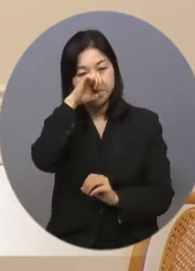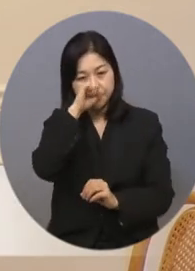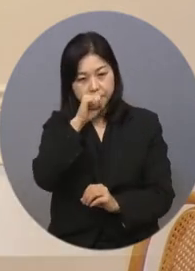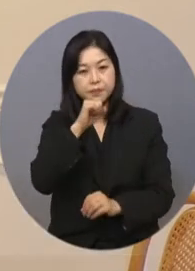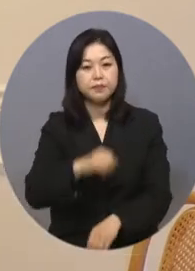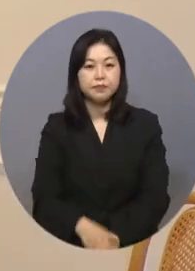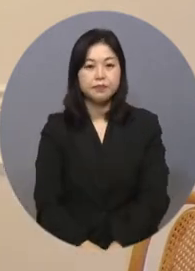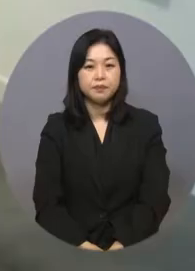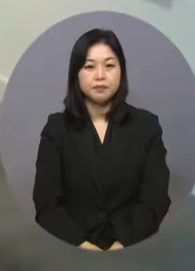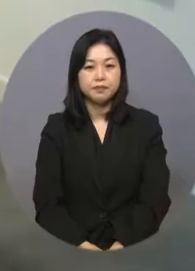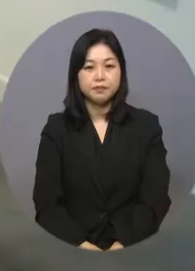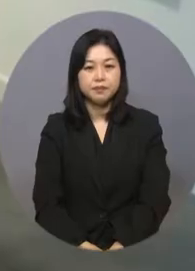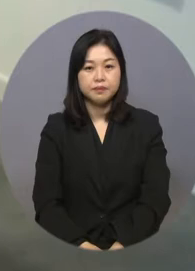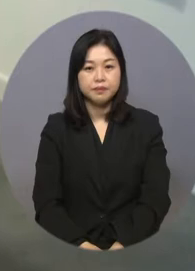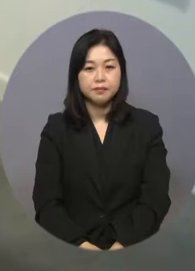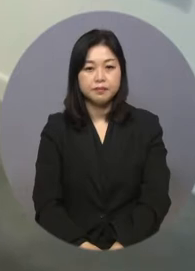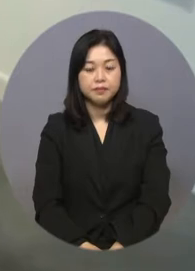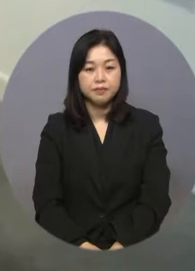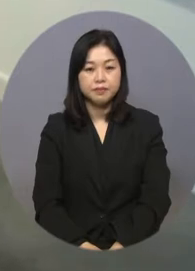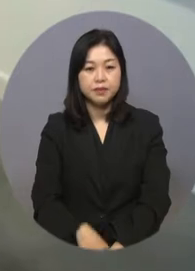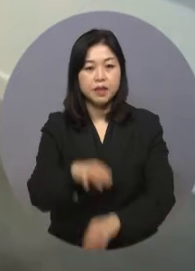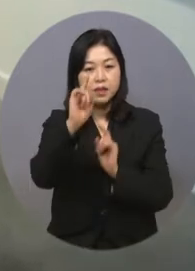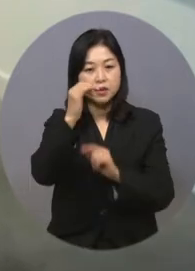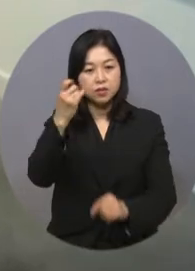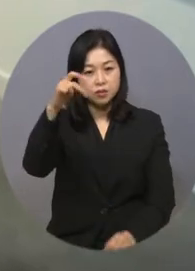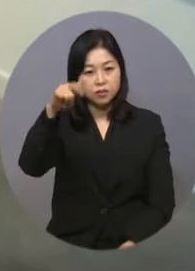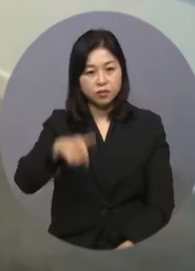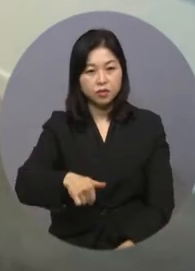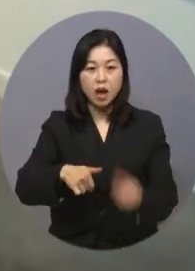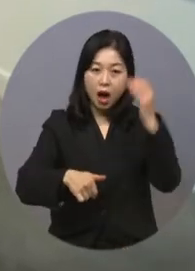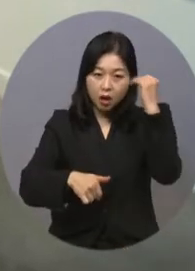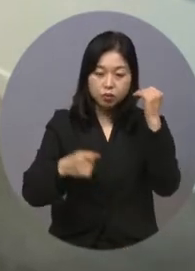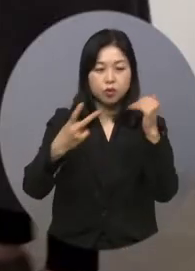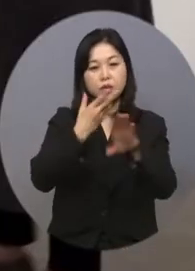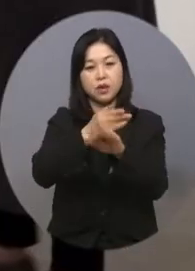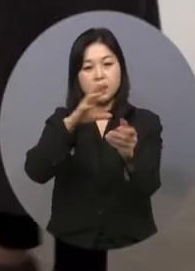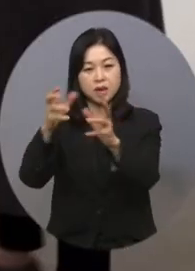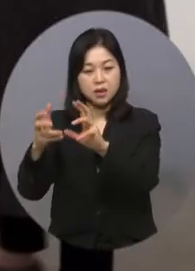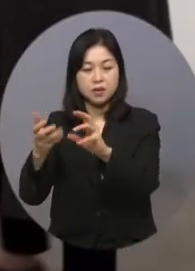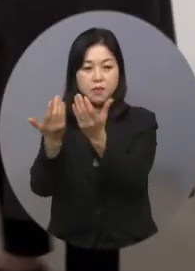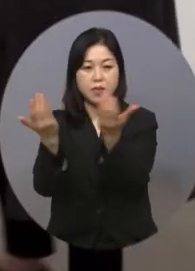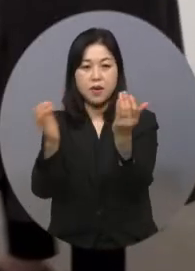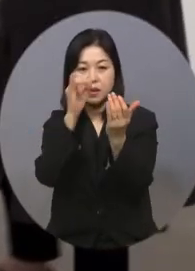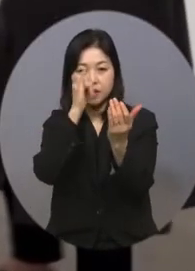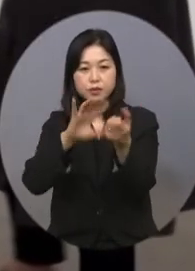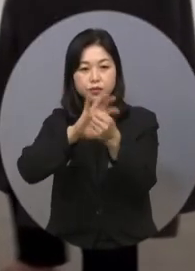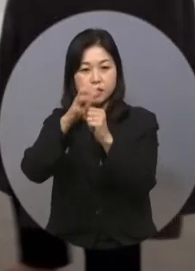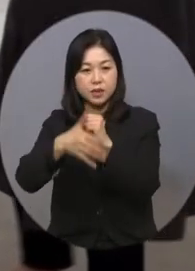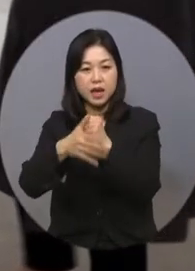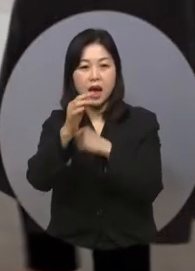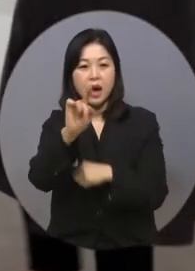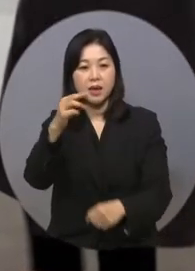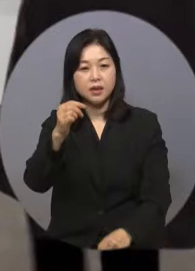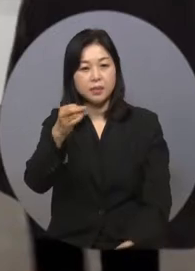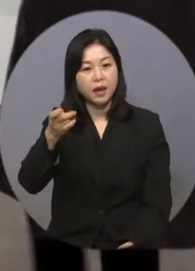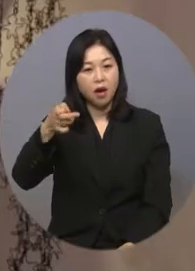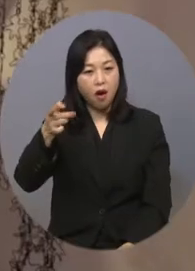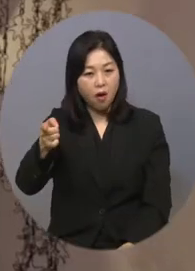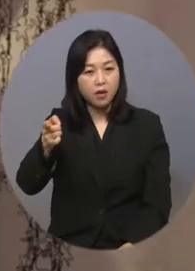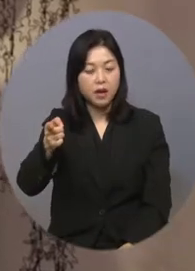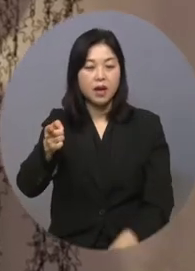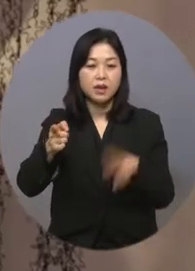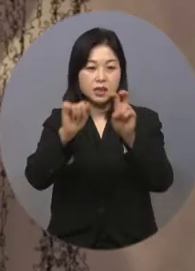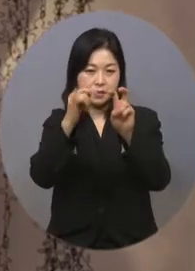느껴봤으면 좋겠습니다. 이윤숙 작가는 국내는 물론 해외에서 개최하는 국제 아트페어에 20여